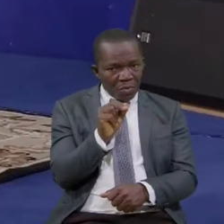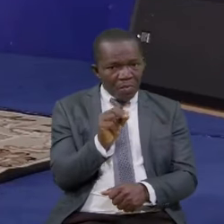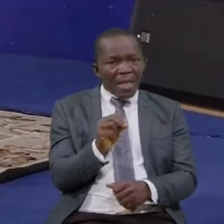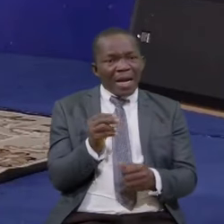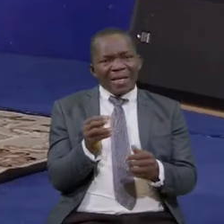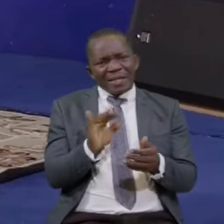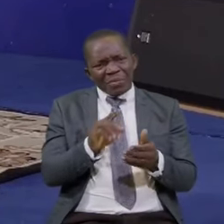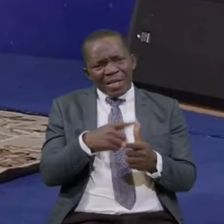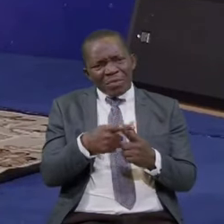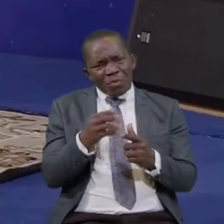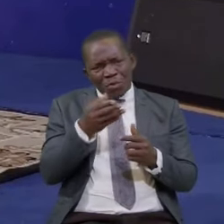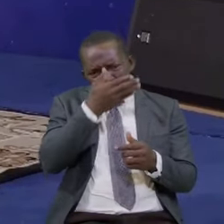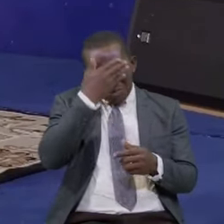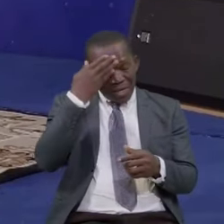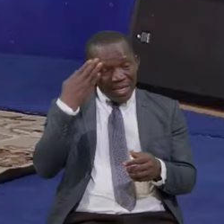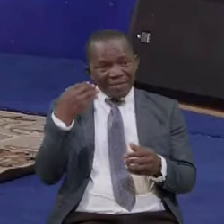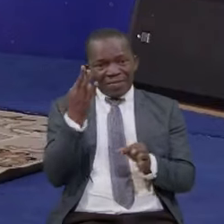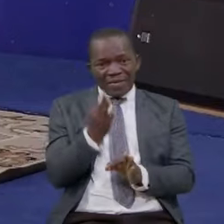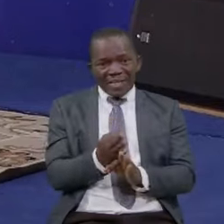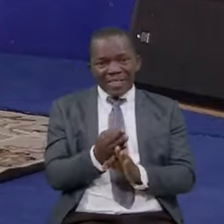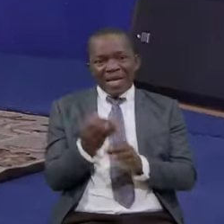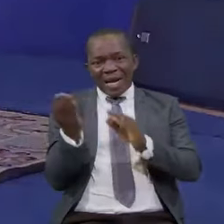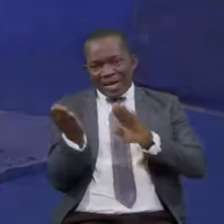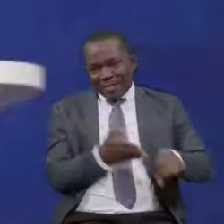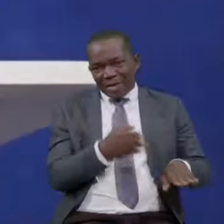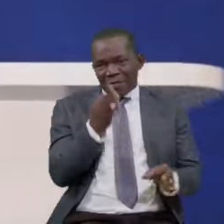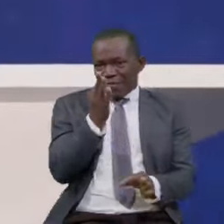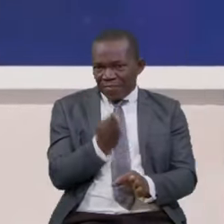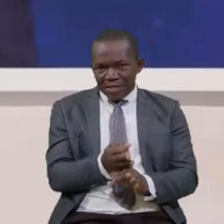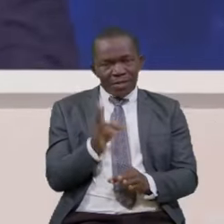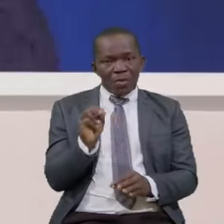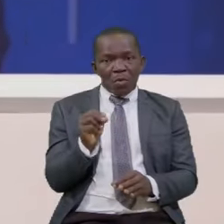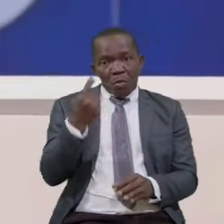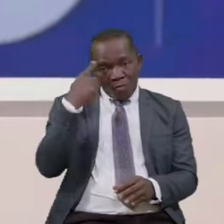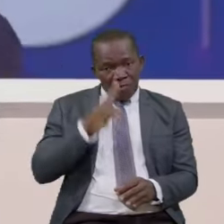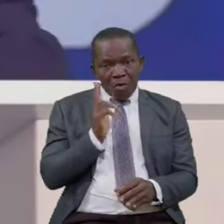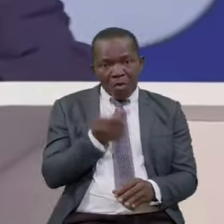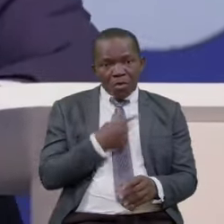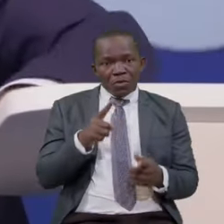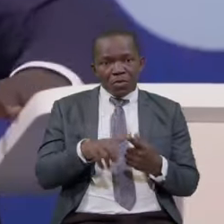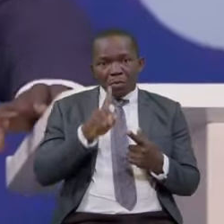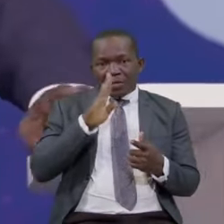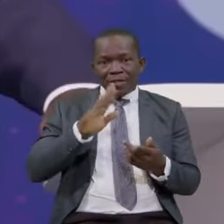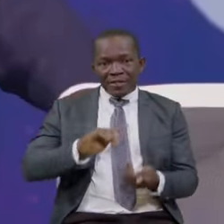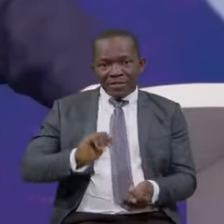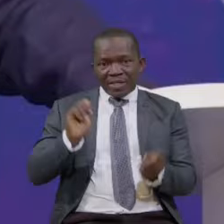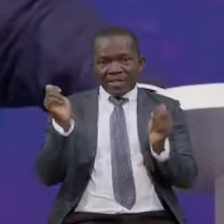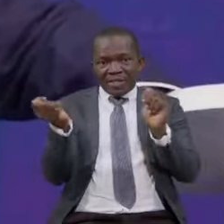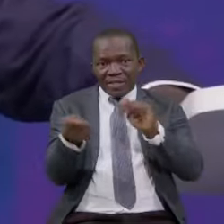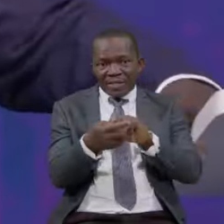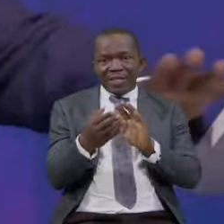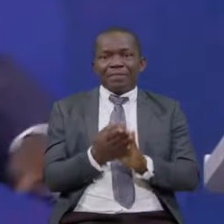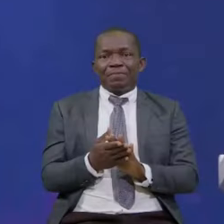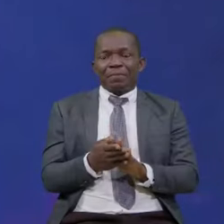comprenez pour être enlevé et pour aller à l'enlèvement nous devons nous attacher à cette foi toute autre chose qui